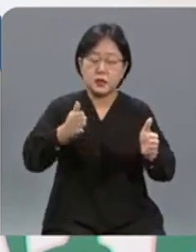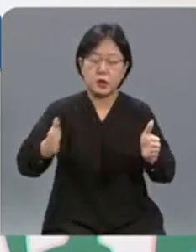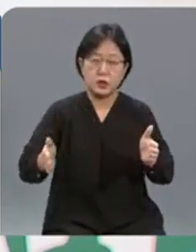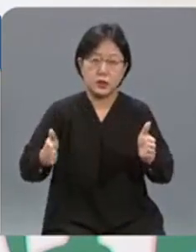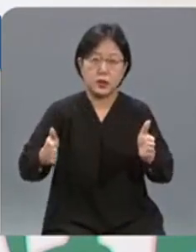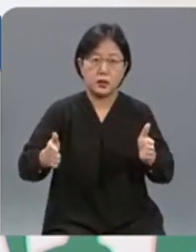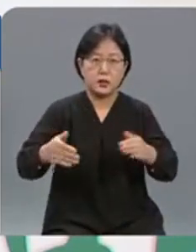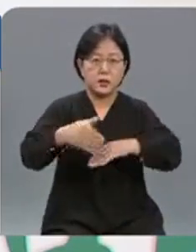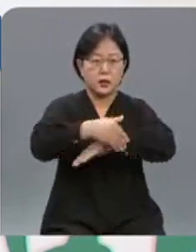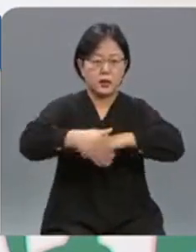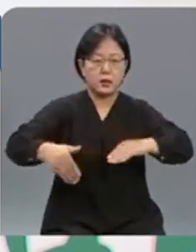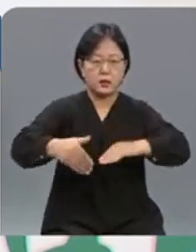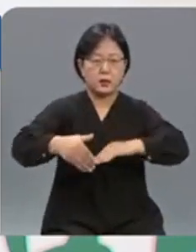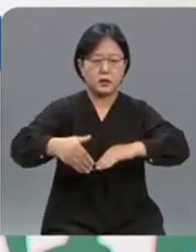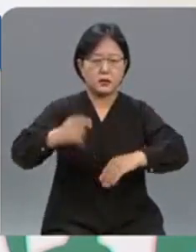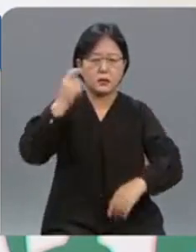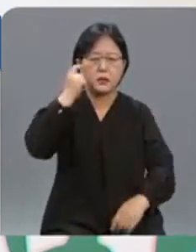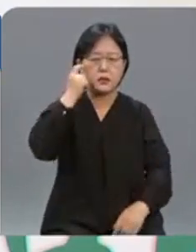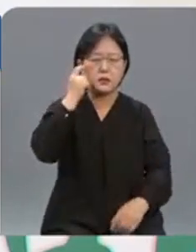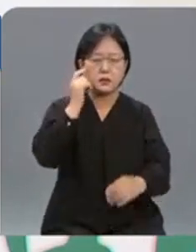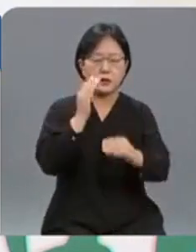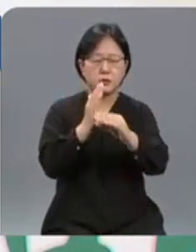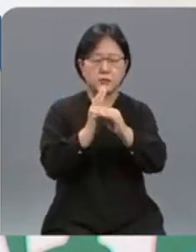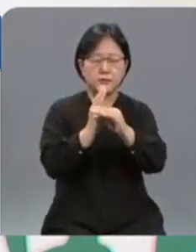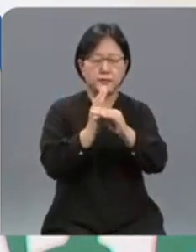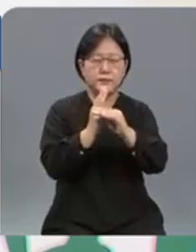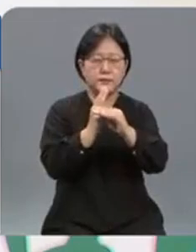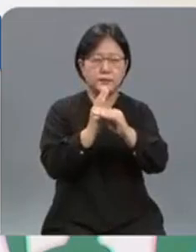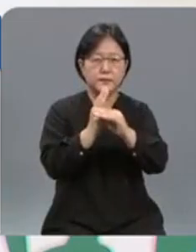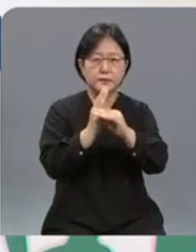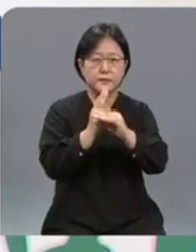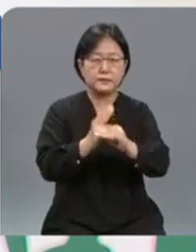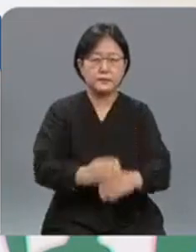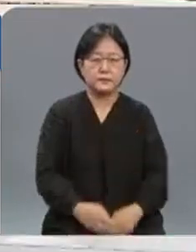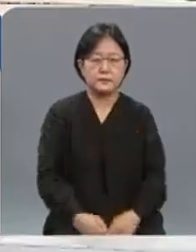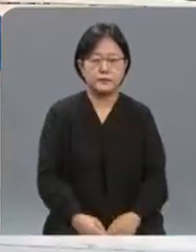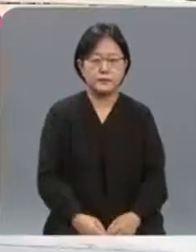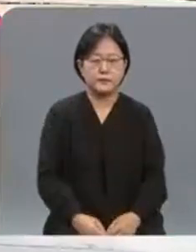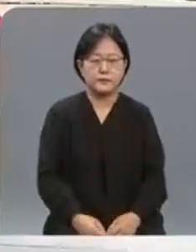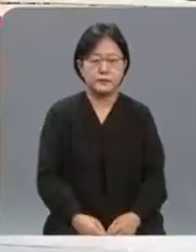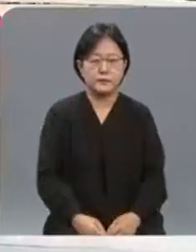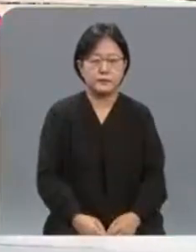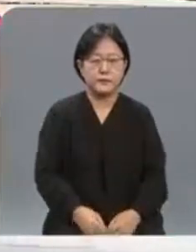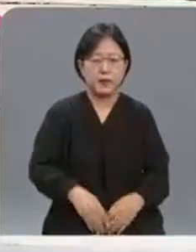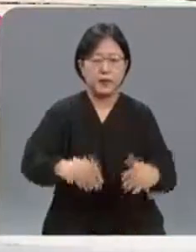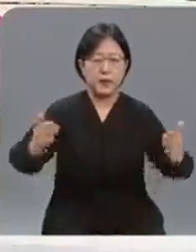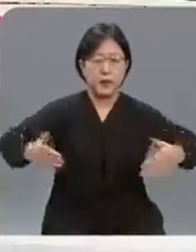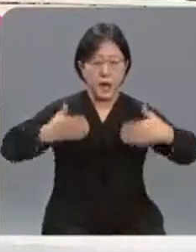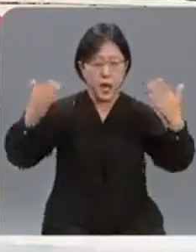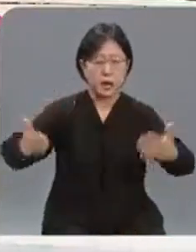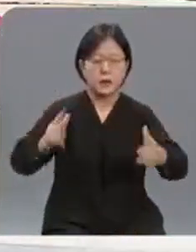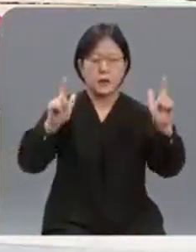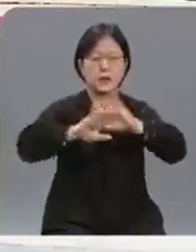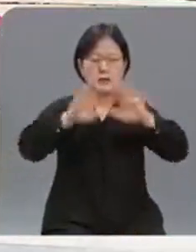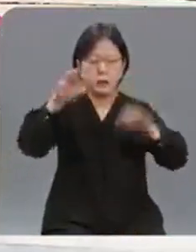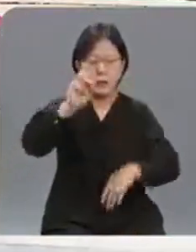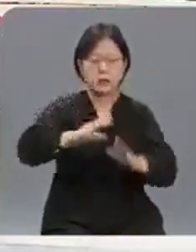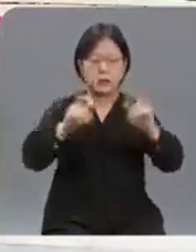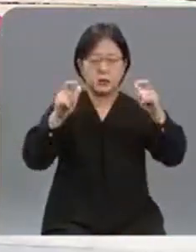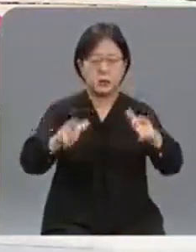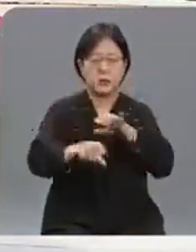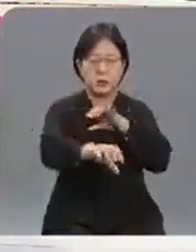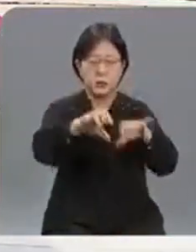개장을 며칠 더 해야 되지 않을까 이렇게 생각하고 있습니다. 완연한 가을 날씨에 광주와 전남